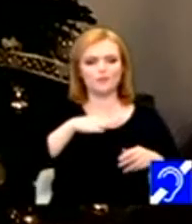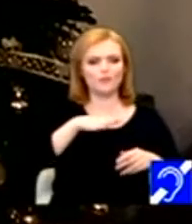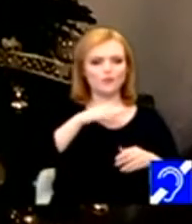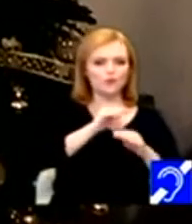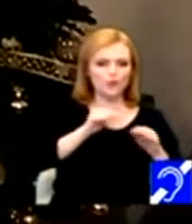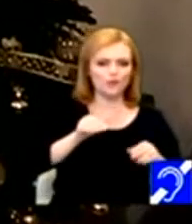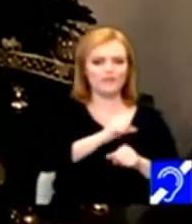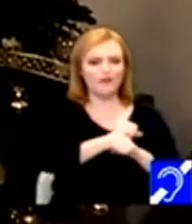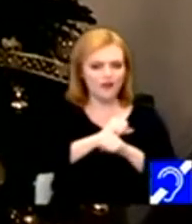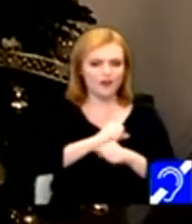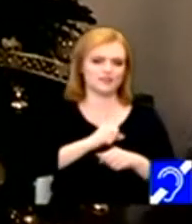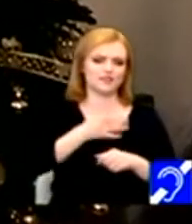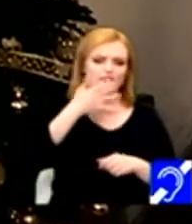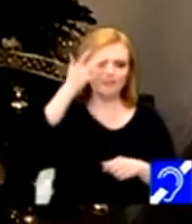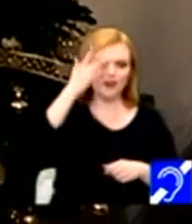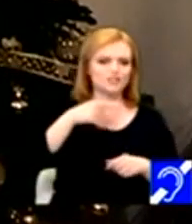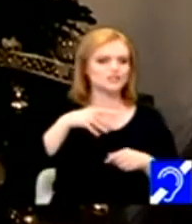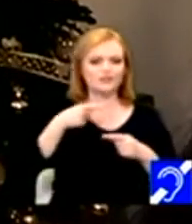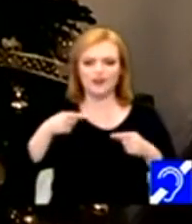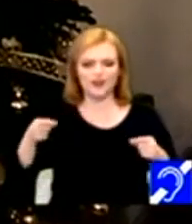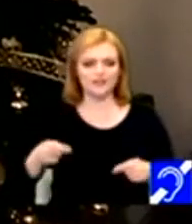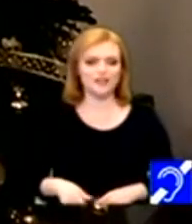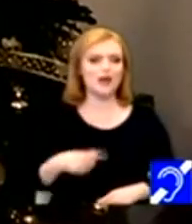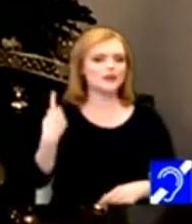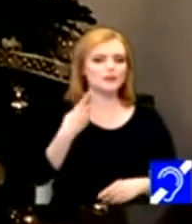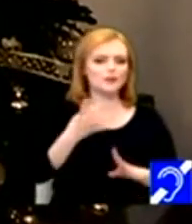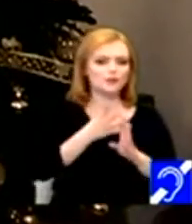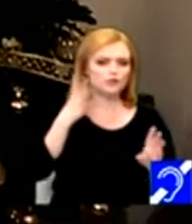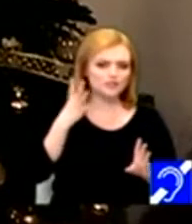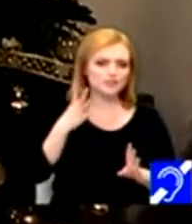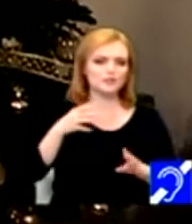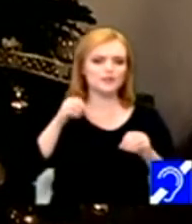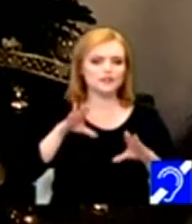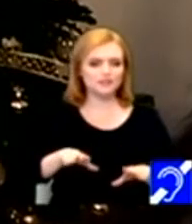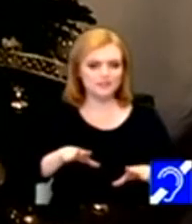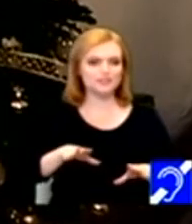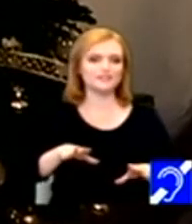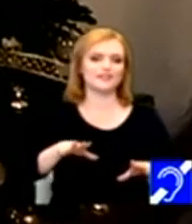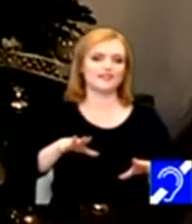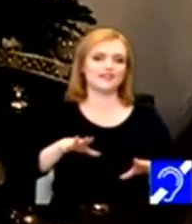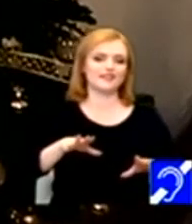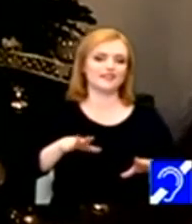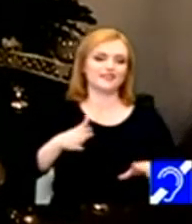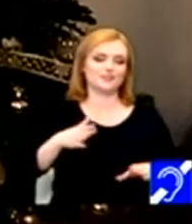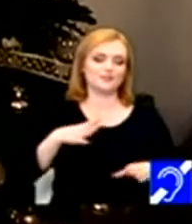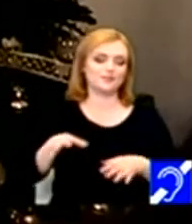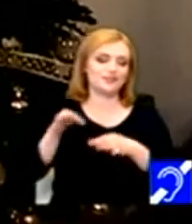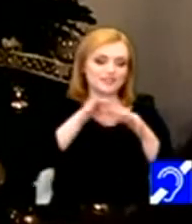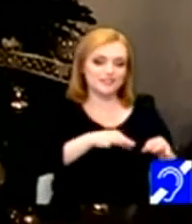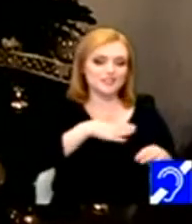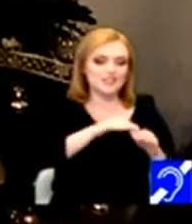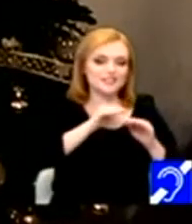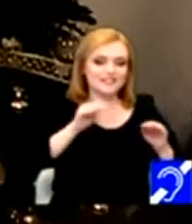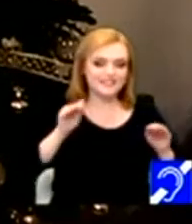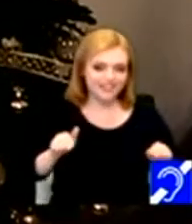copii, vacanțe de vară și multe altele, dar în primul și în primul rând am hotărât să ne împărțim cu lumina sufletelor noastre de copii, cu cei